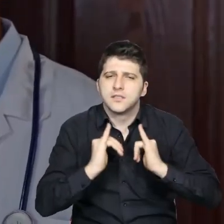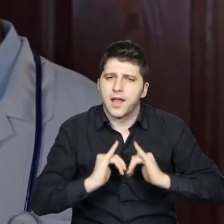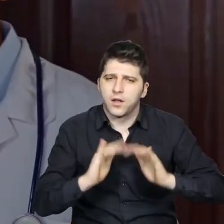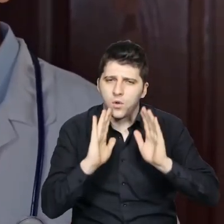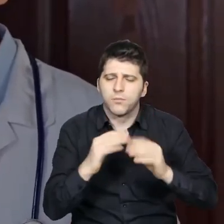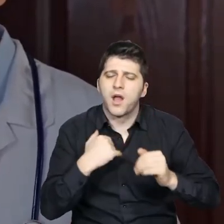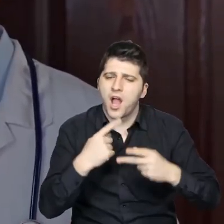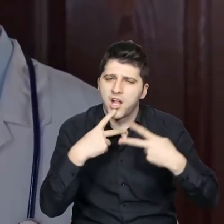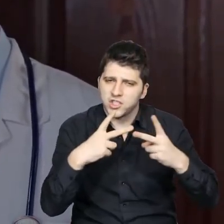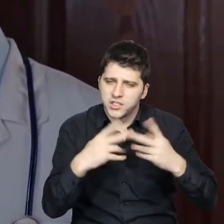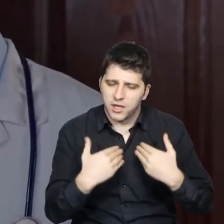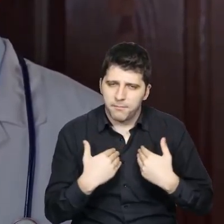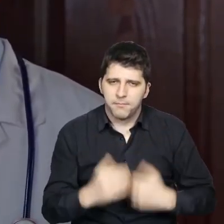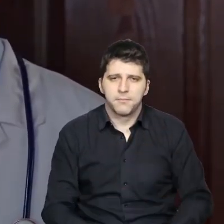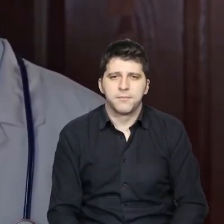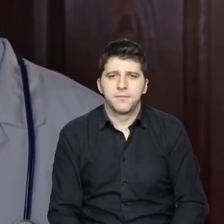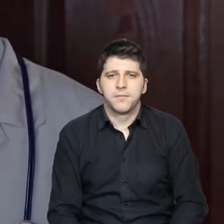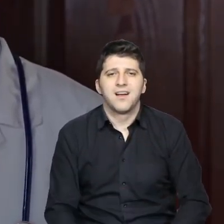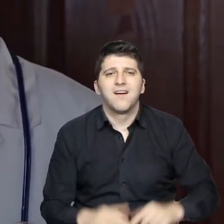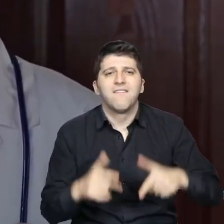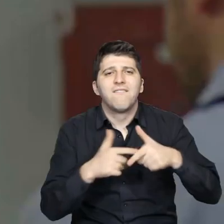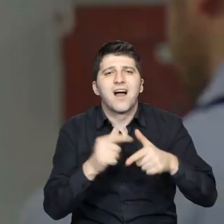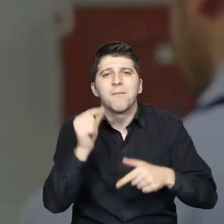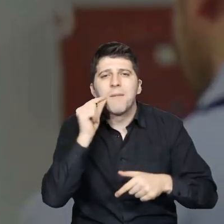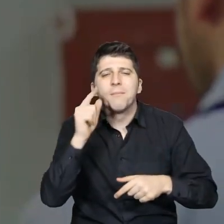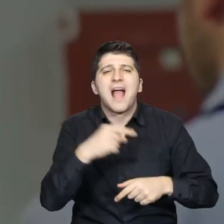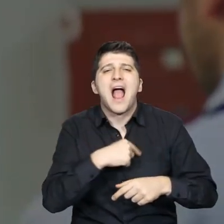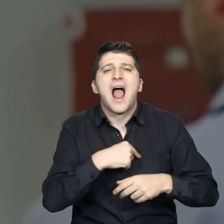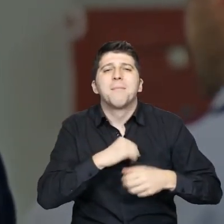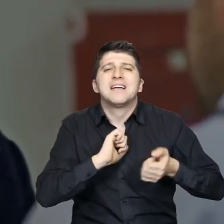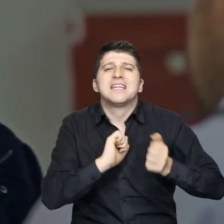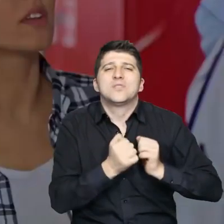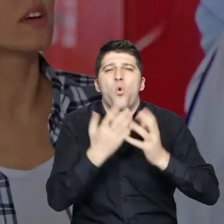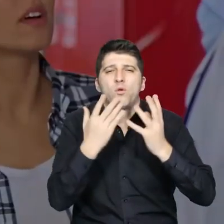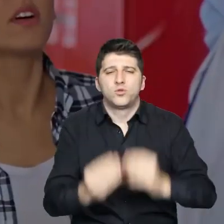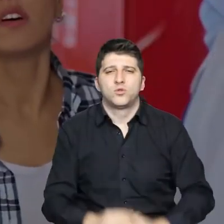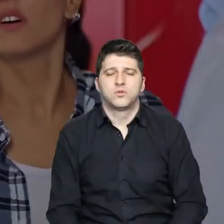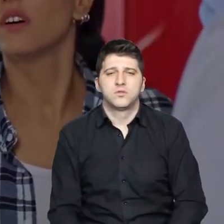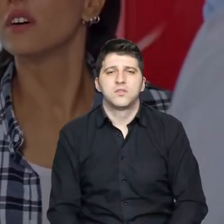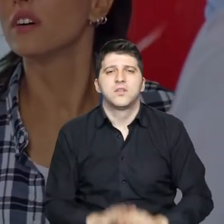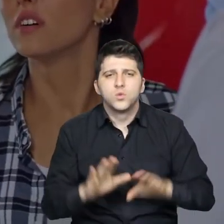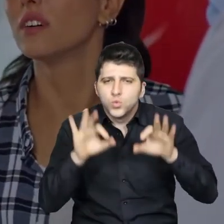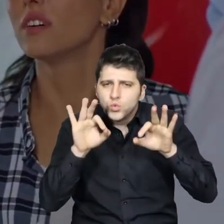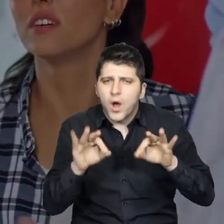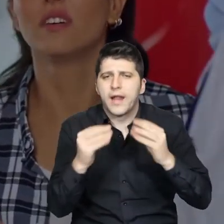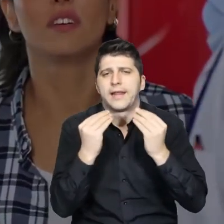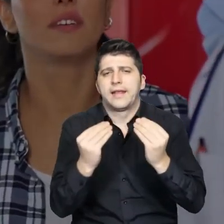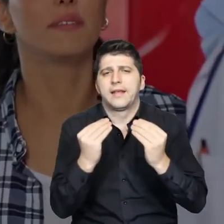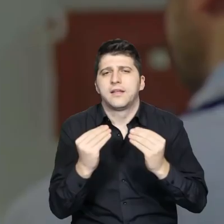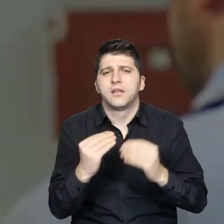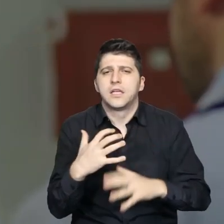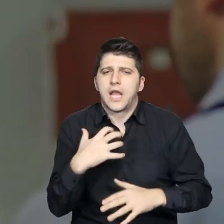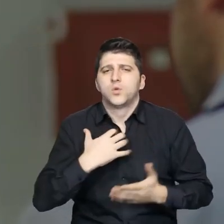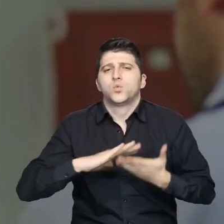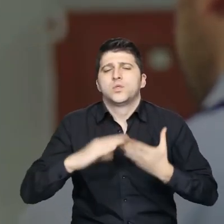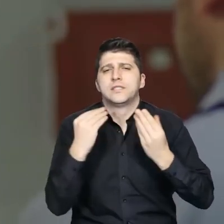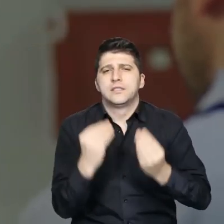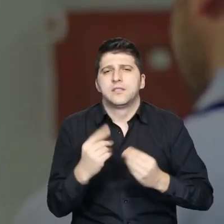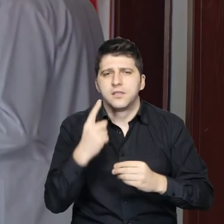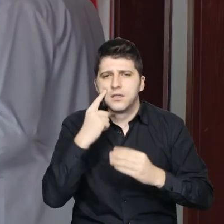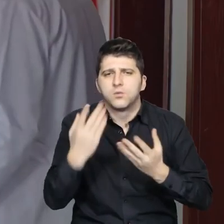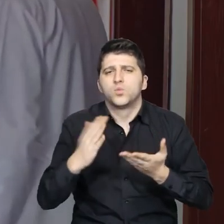lütfen, açıklayacağım. Faik Bey bir kalp krizi geçirmiş. Ne? Ama şu an gayet iyi. Kendine de geldi. Yani